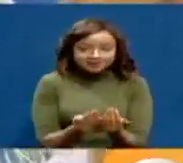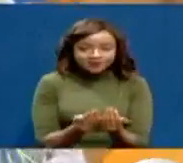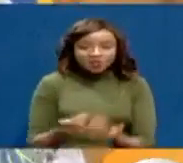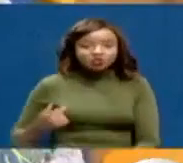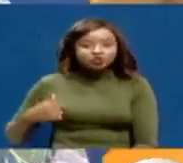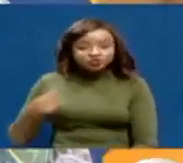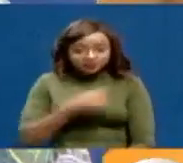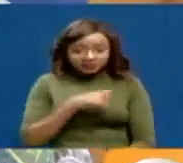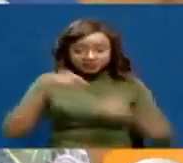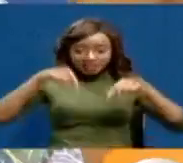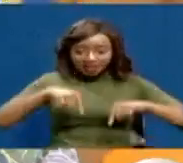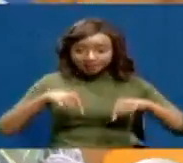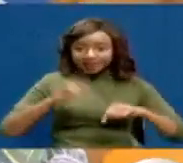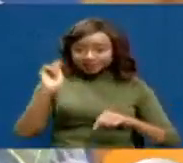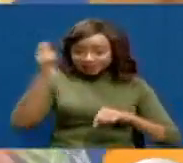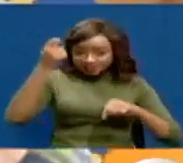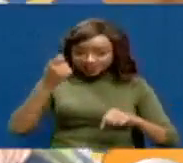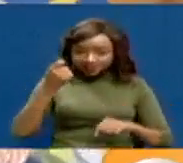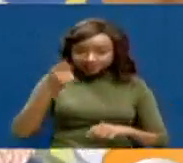Sisi hapa kwetu